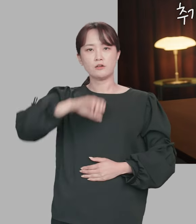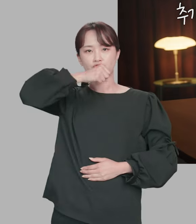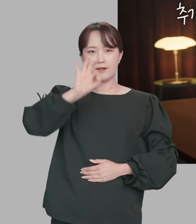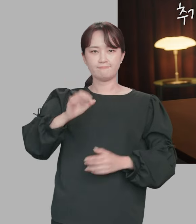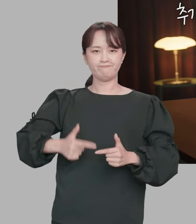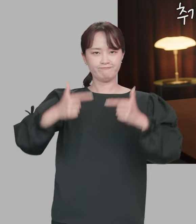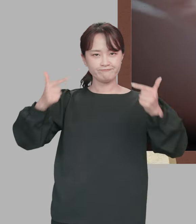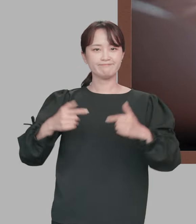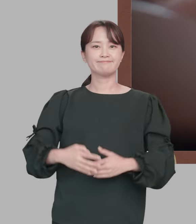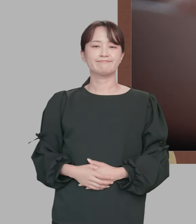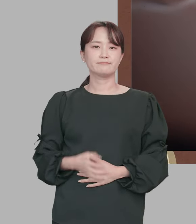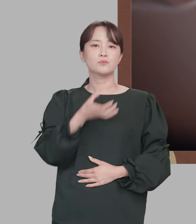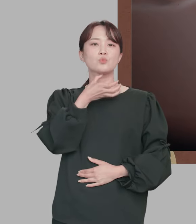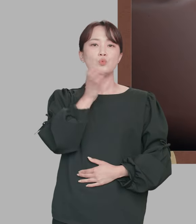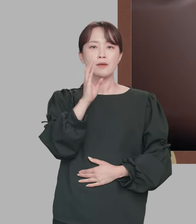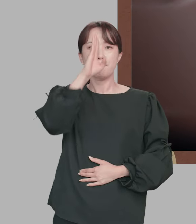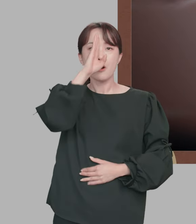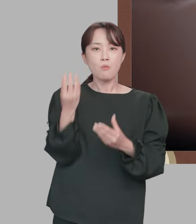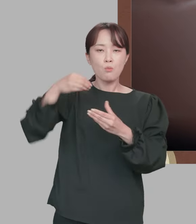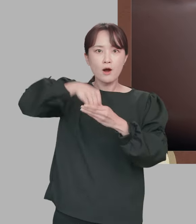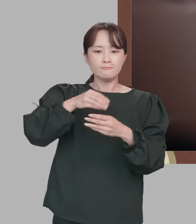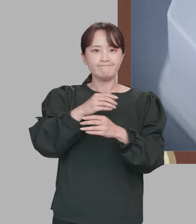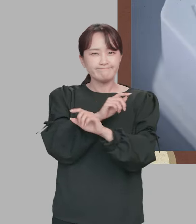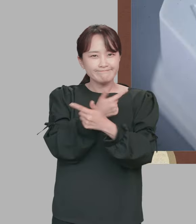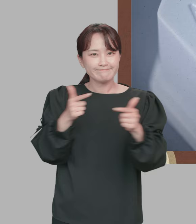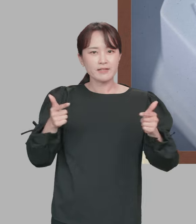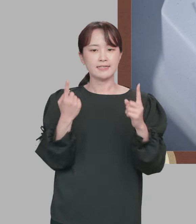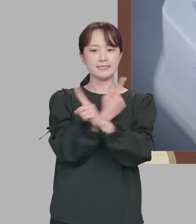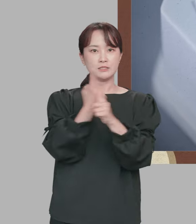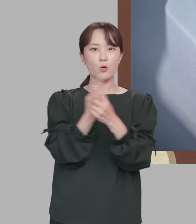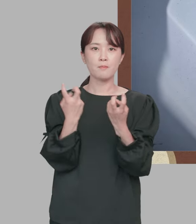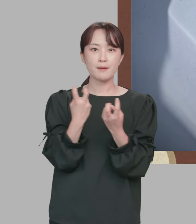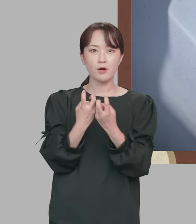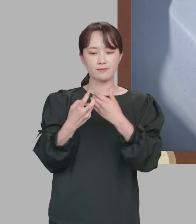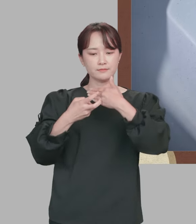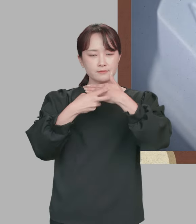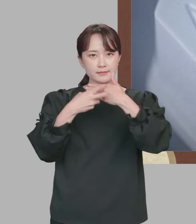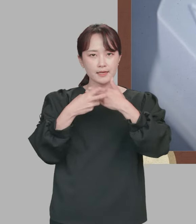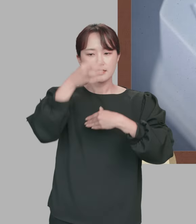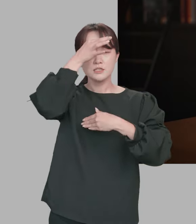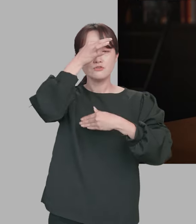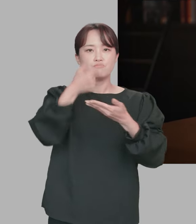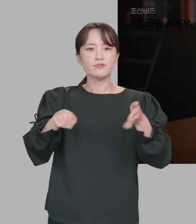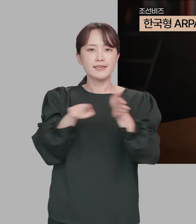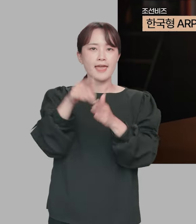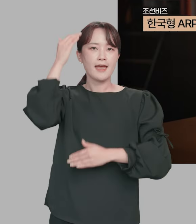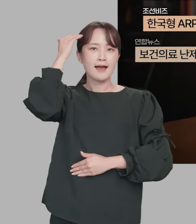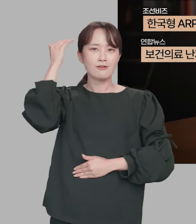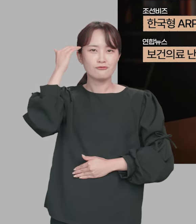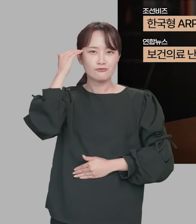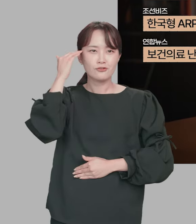지원을 추진합니다. 노인성 질환을 포함한 다양한 질병의 치료법과 진단기술 개발을 위해